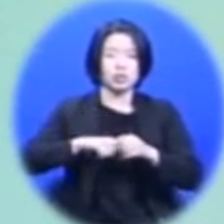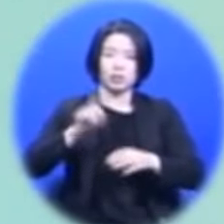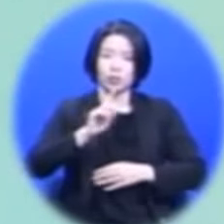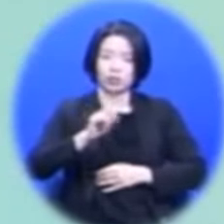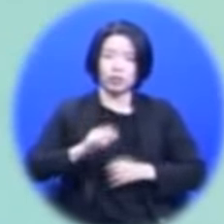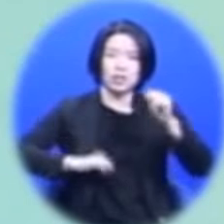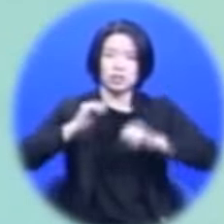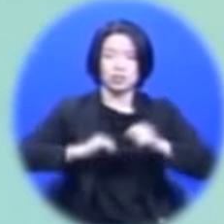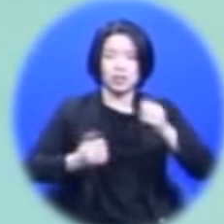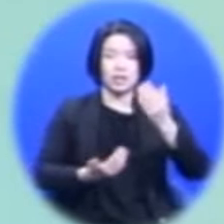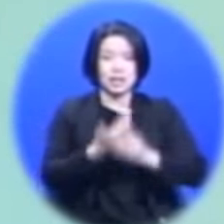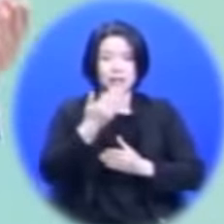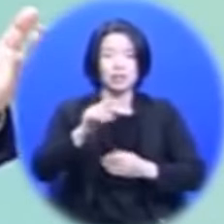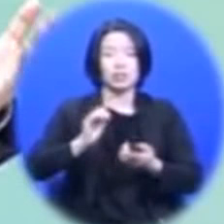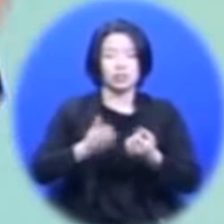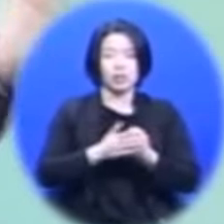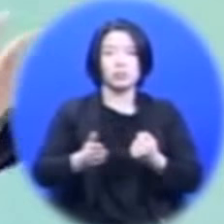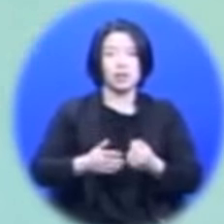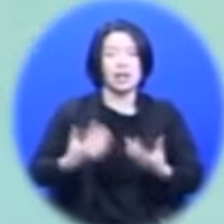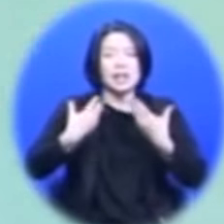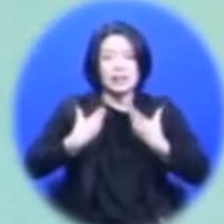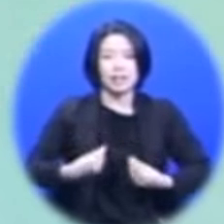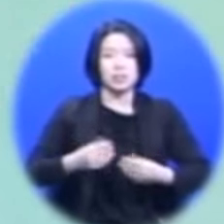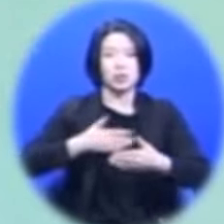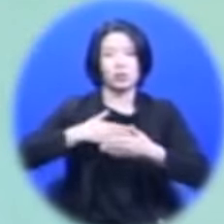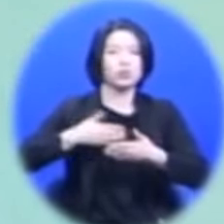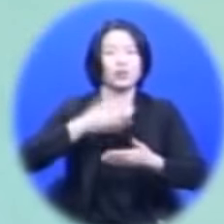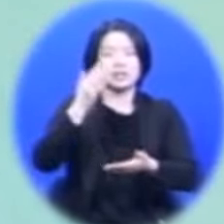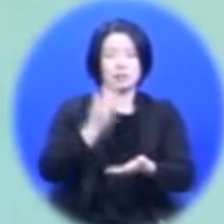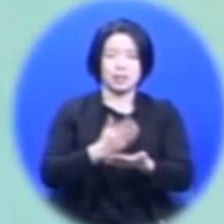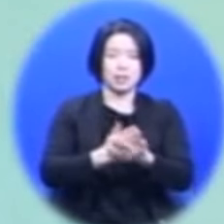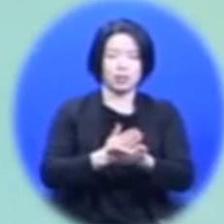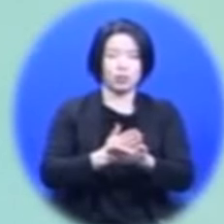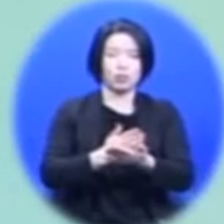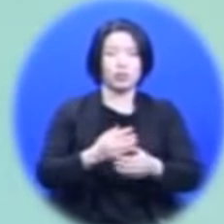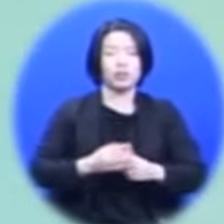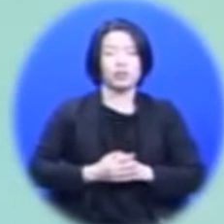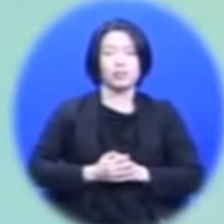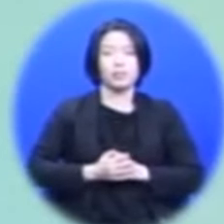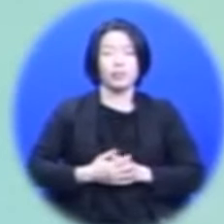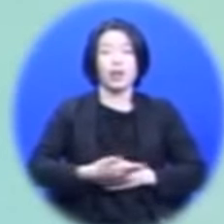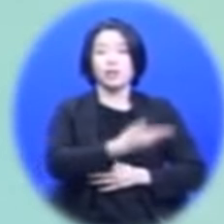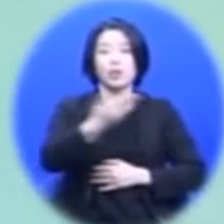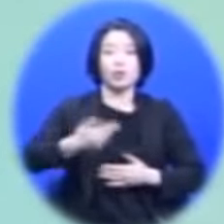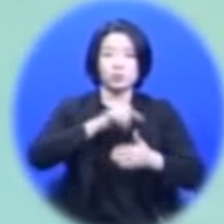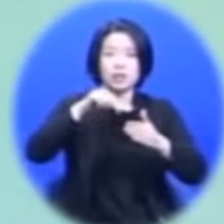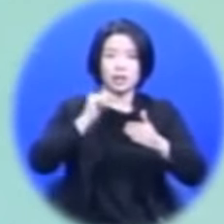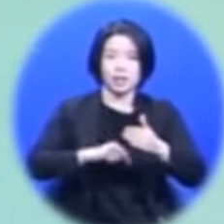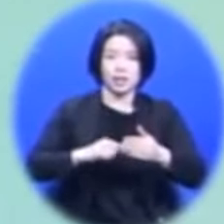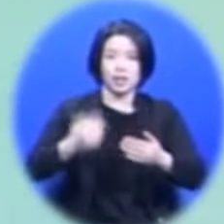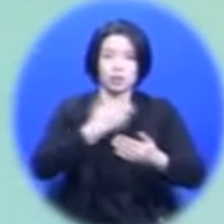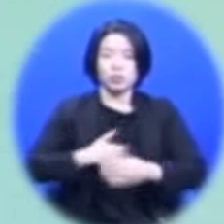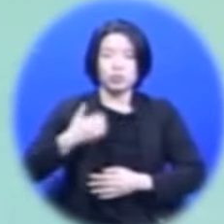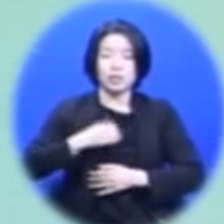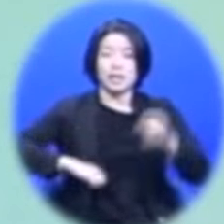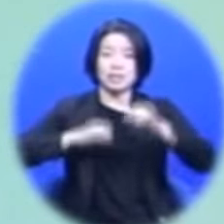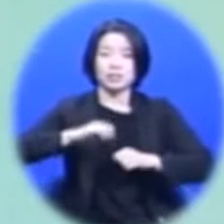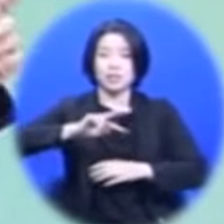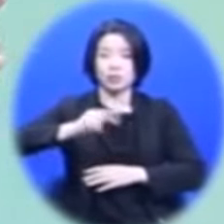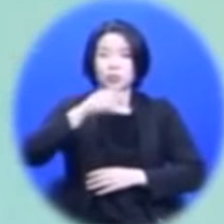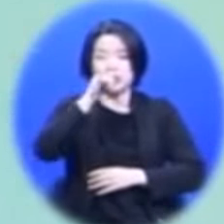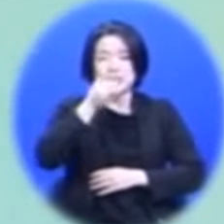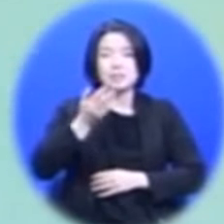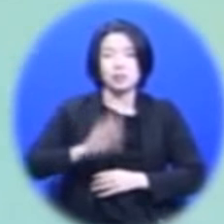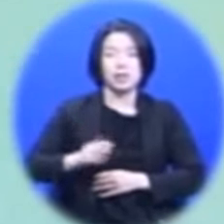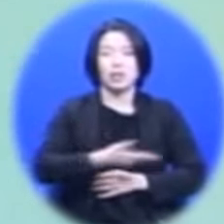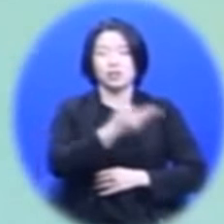어떤 역사가 일어난다는 것 때문에 낙심하고 두려워하지 마시기 바랍니다. 여러분 안에 육신의 역사도 있지만